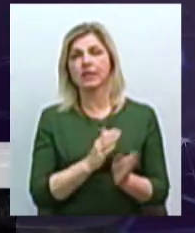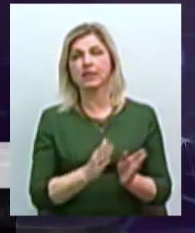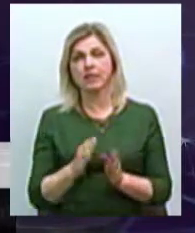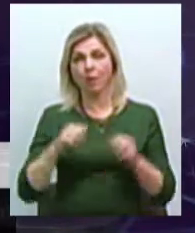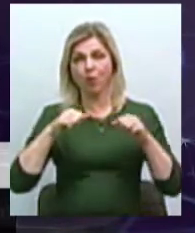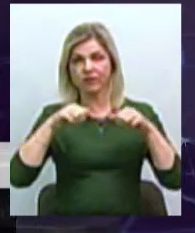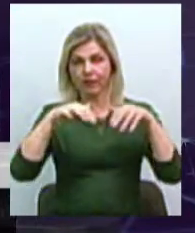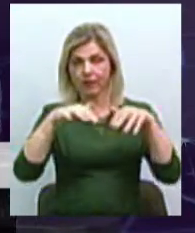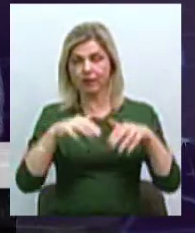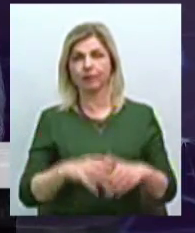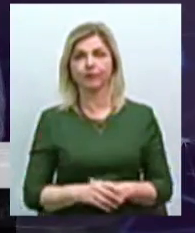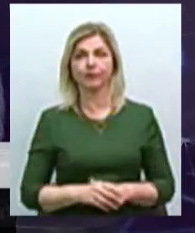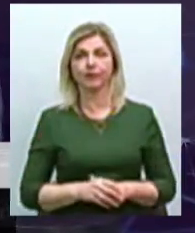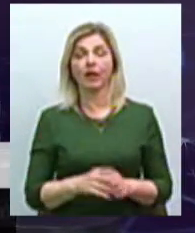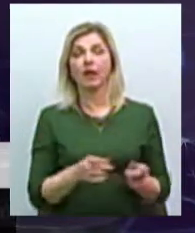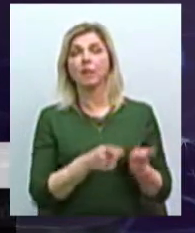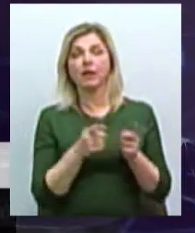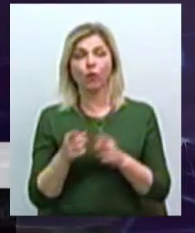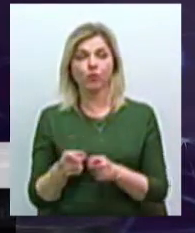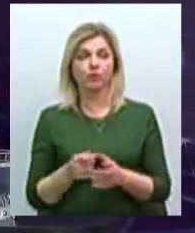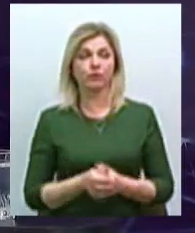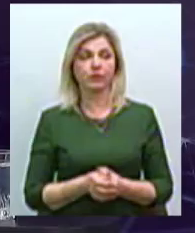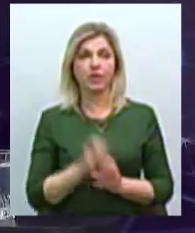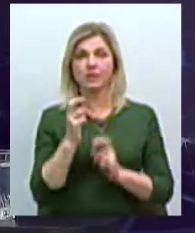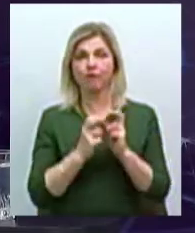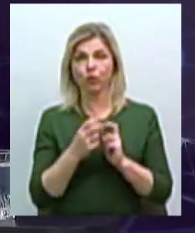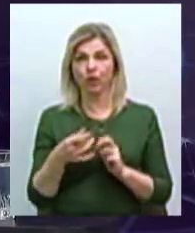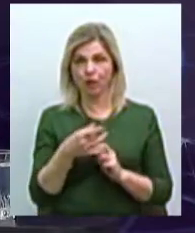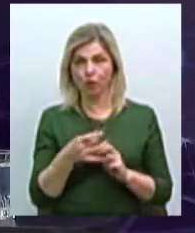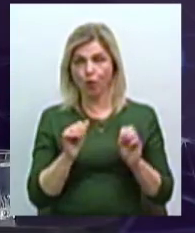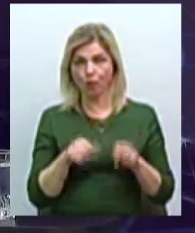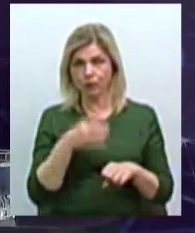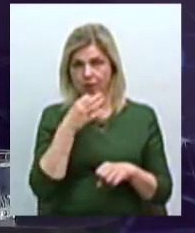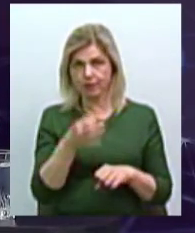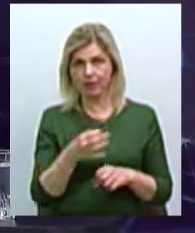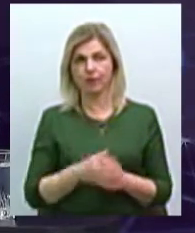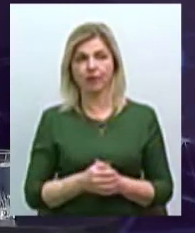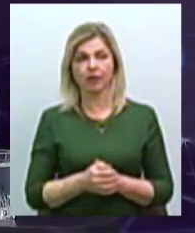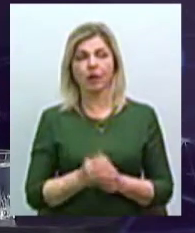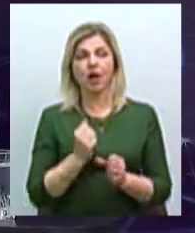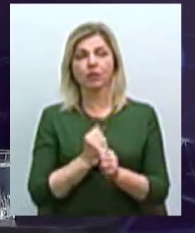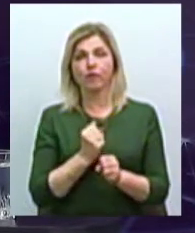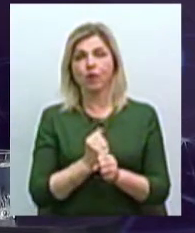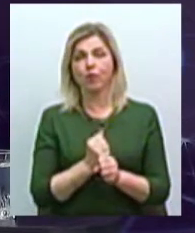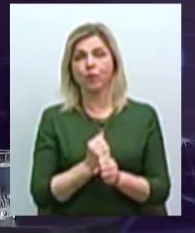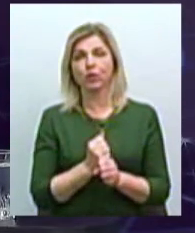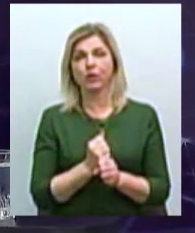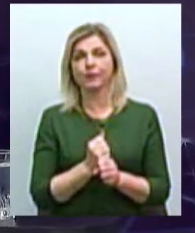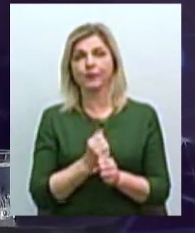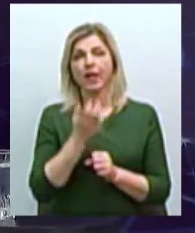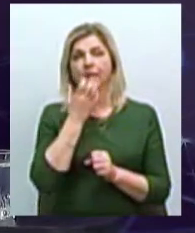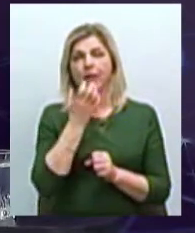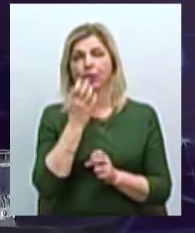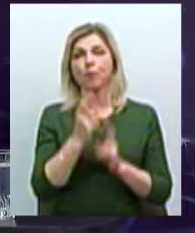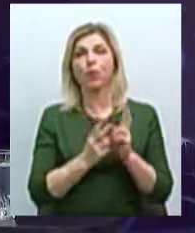освітлення. Переходячи в Заводський район, можу сказати, що проводяться роботи з